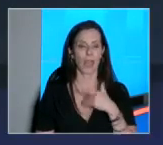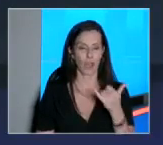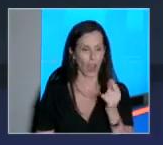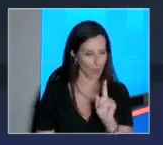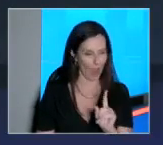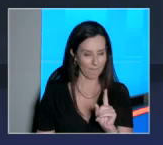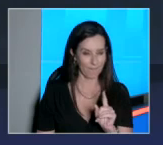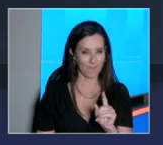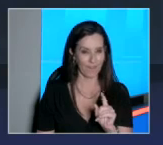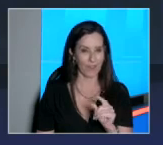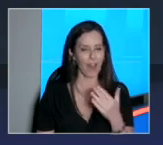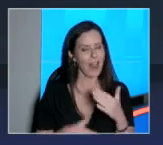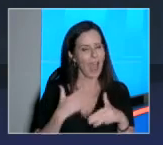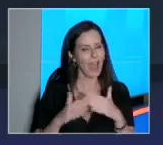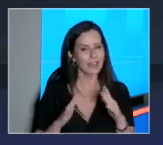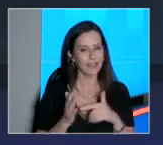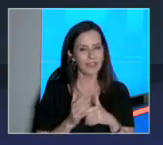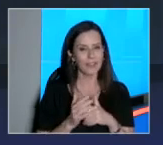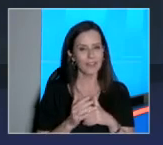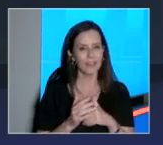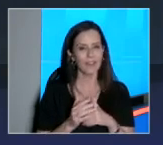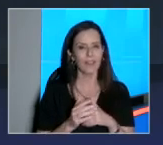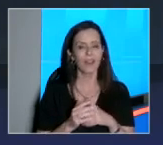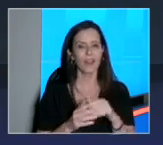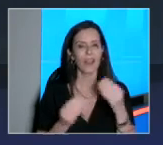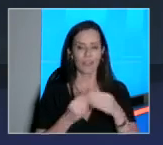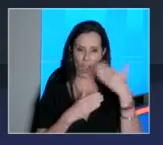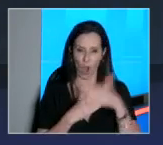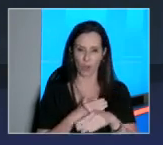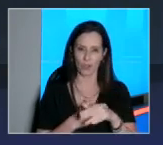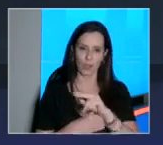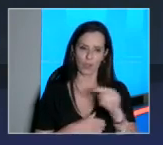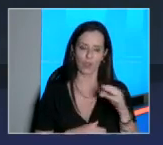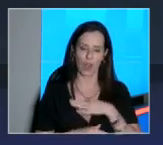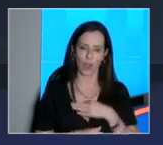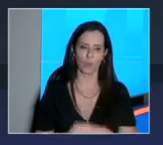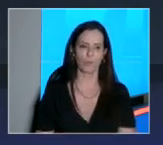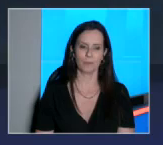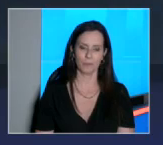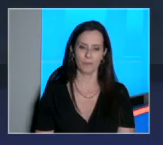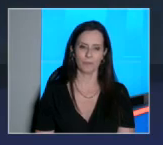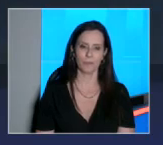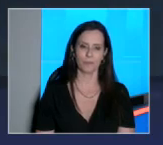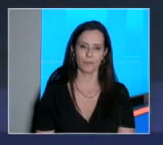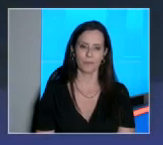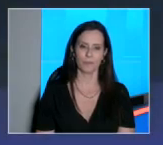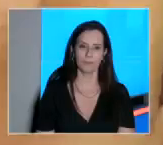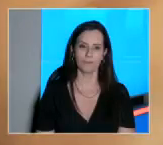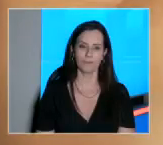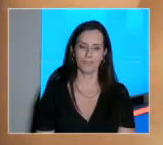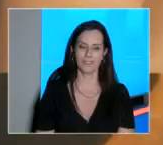אנחנו עוברים ככה לאט ובזריזות לתוך המעברון האחרון ולאייטם שלנו, דברו איתנו.